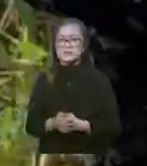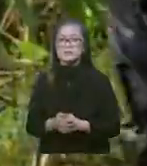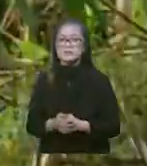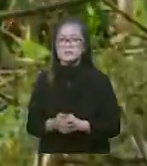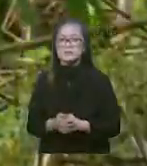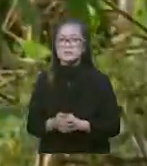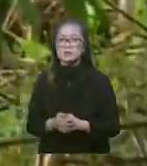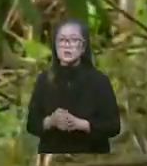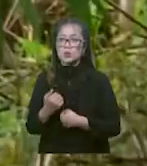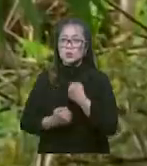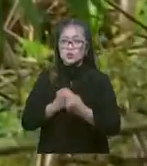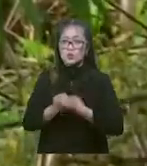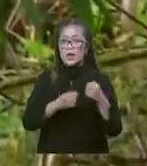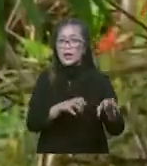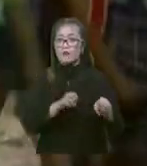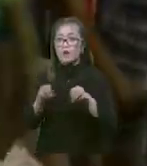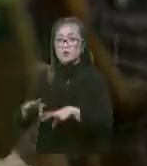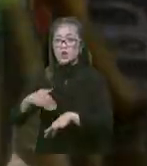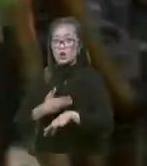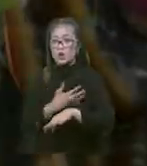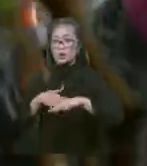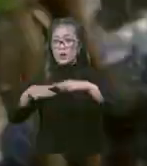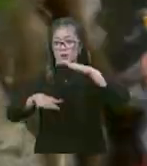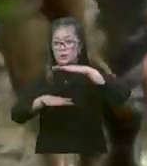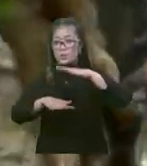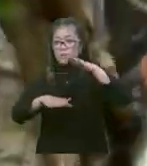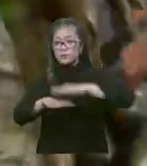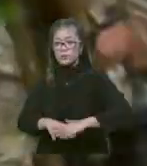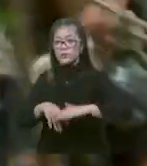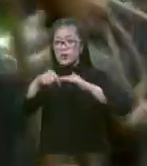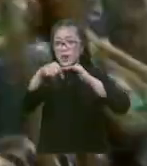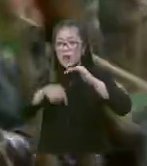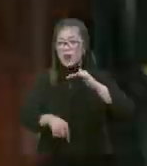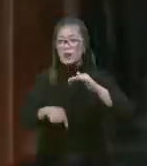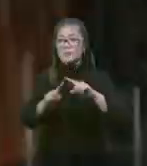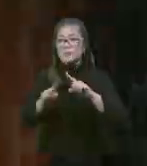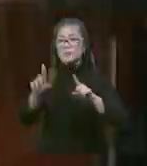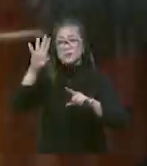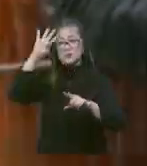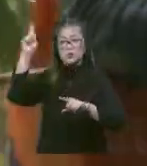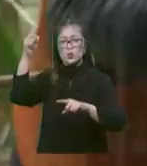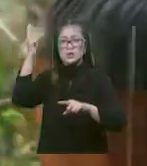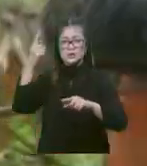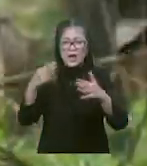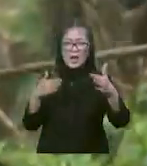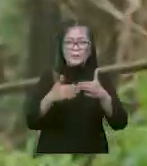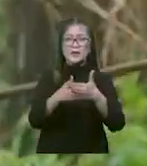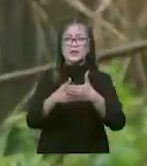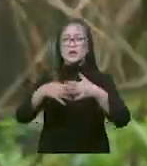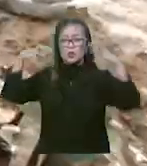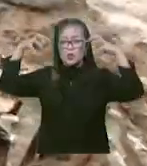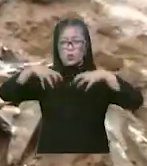Upaya evakuasi korban tertimbun longsor di dasar jurang terkendala cuaca. Saat pencarian hujan deras